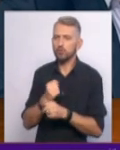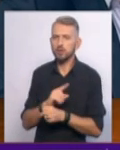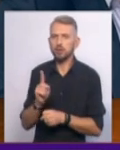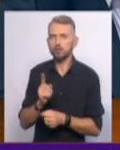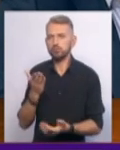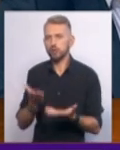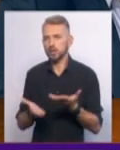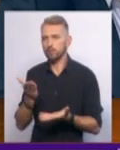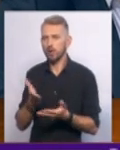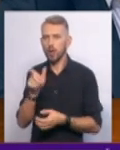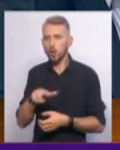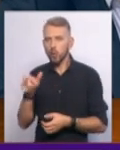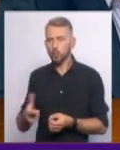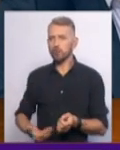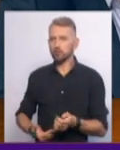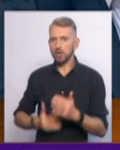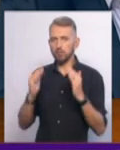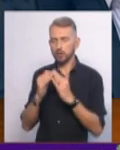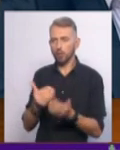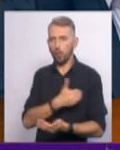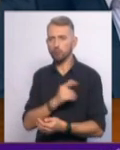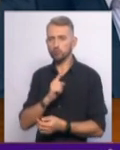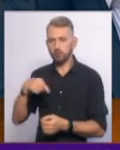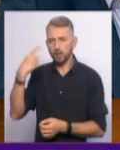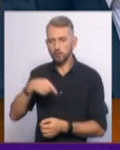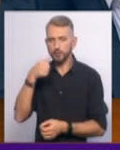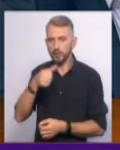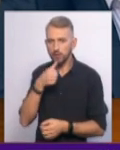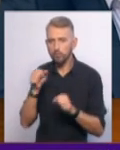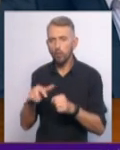можливо, люди, жителі будинку хочуть, щоб на наступний рік